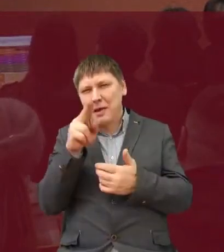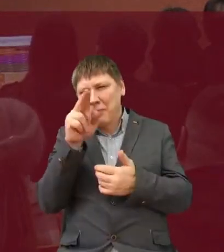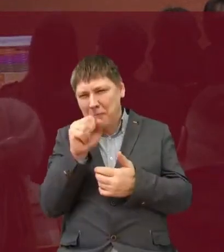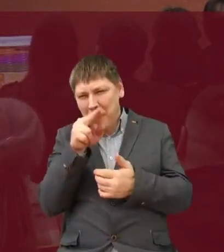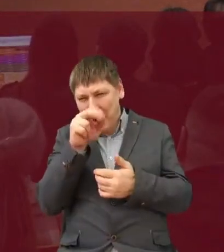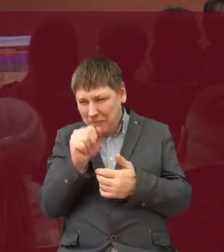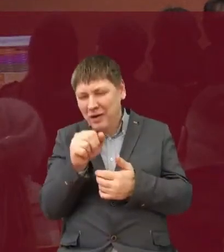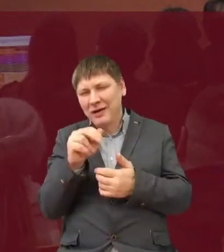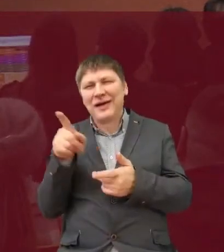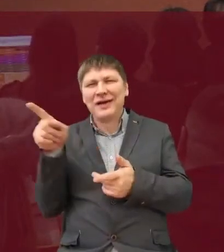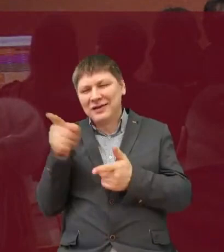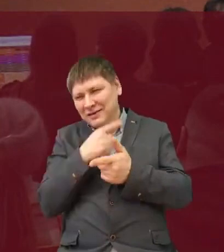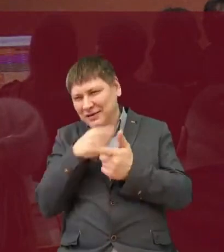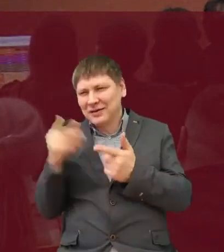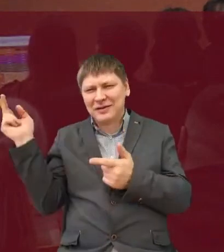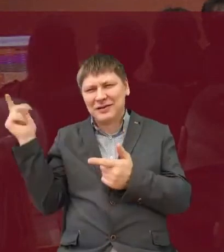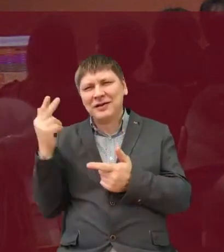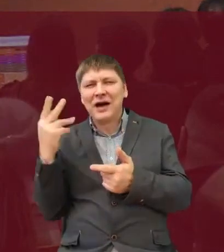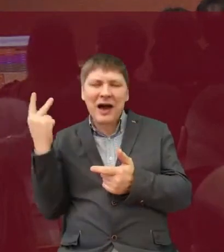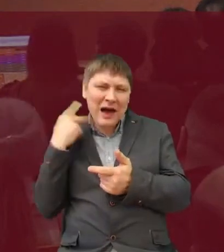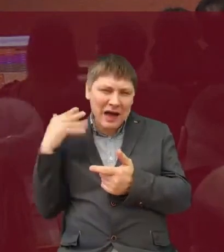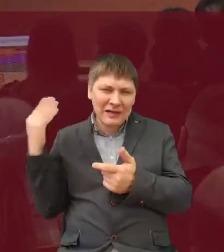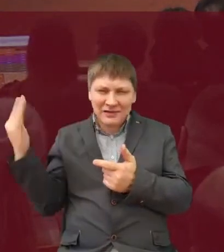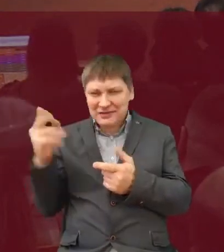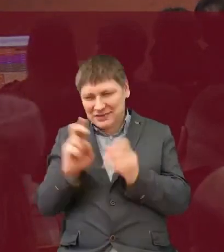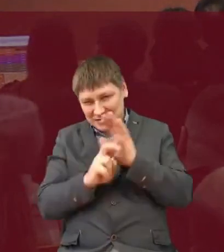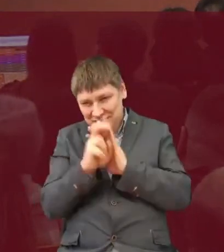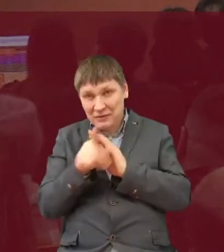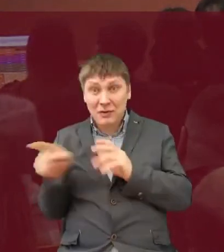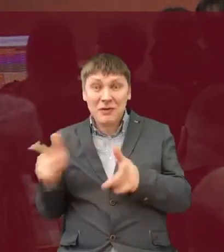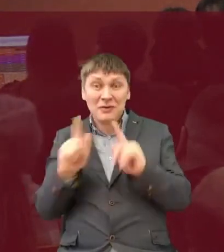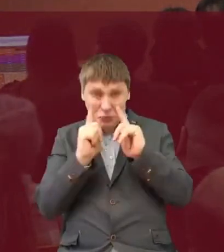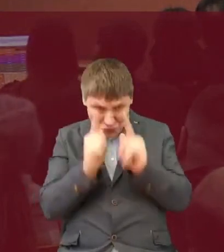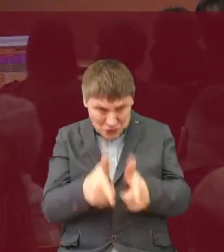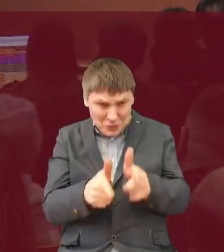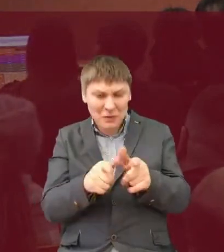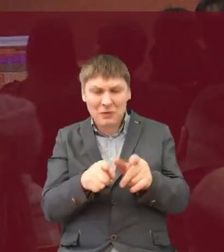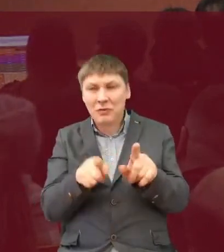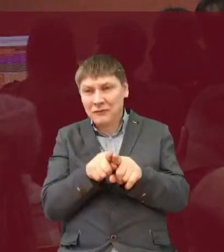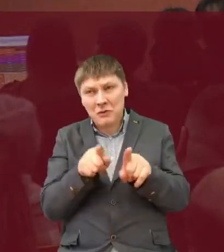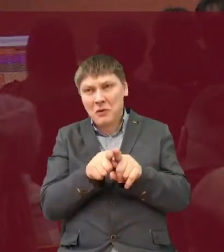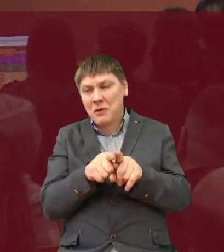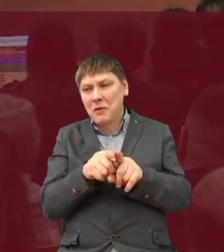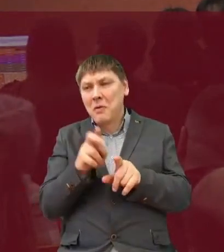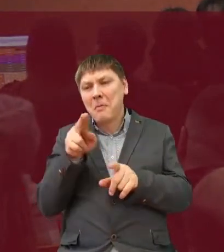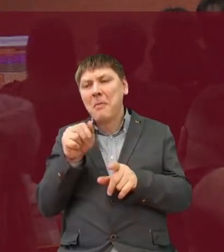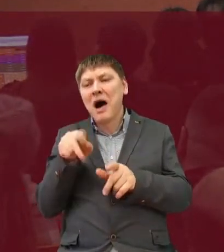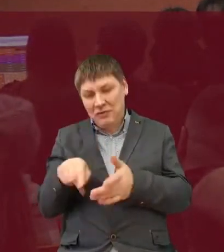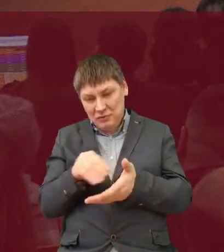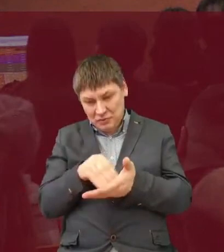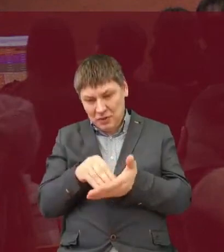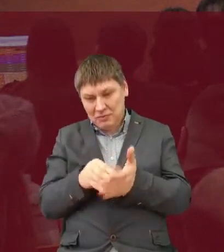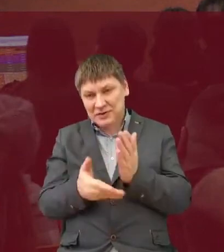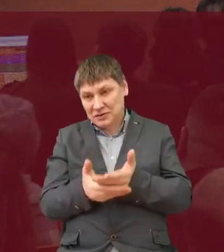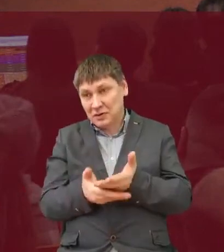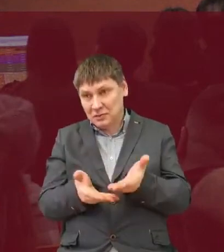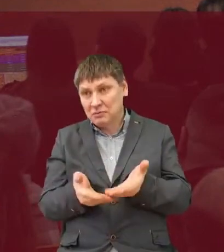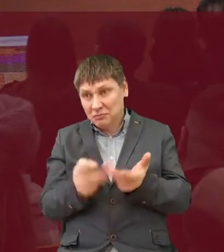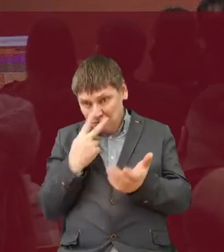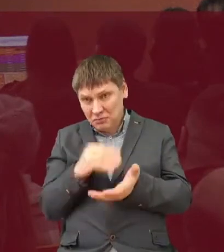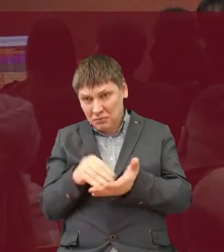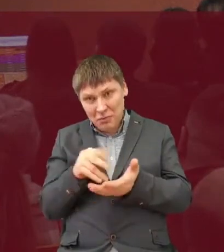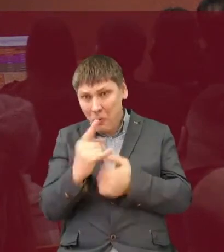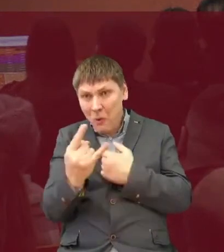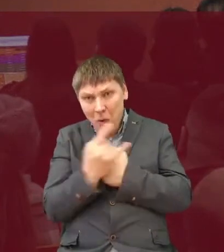начало до конца признают вот подобное На однополые союзы Апостол Павел говорит Не